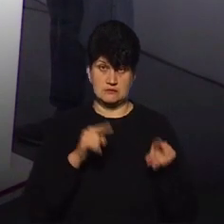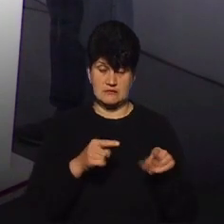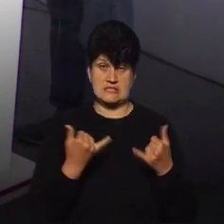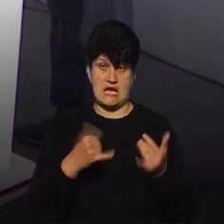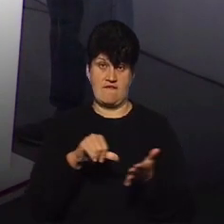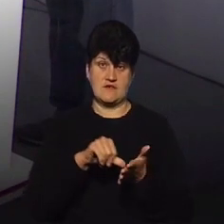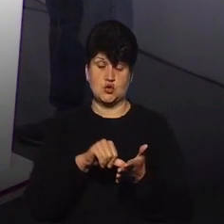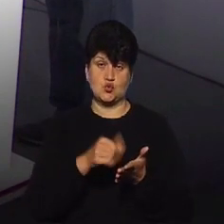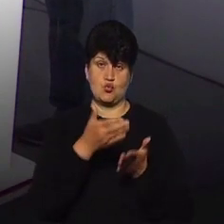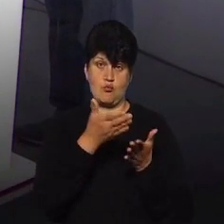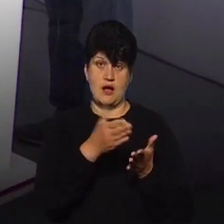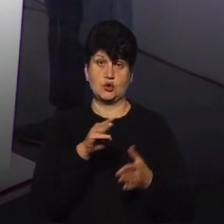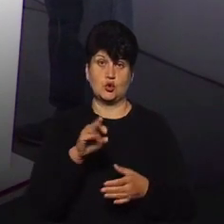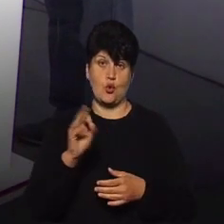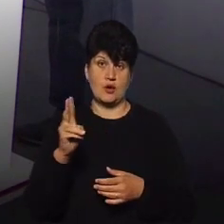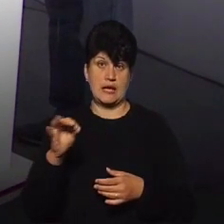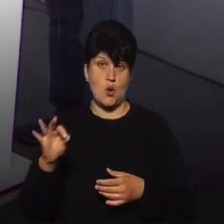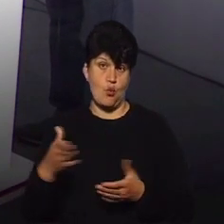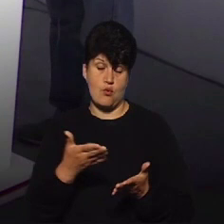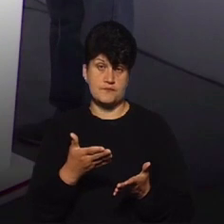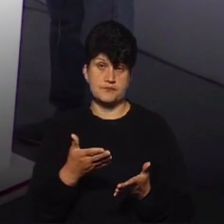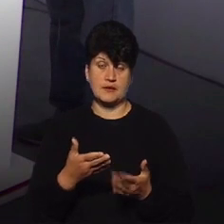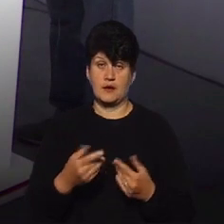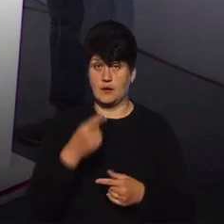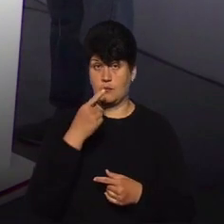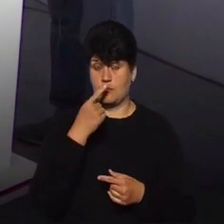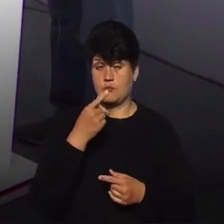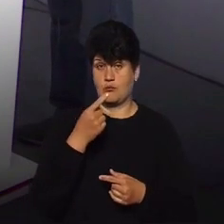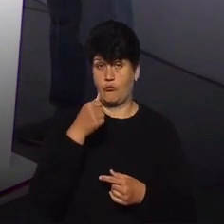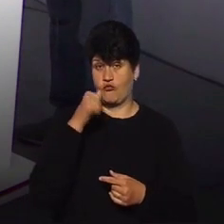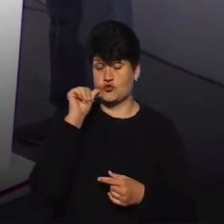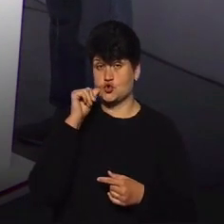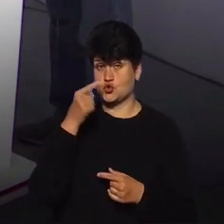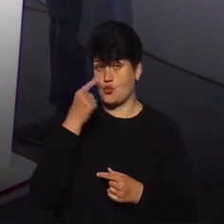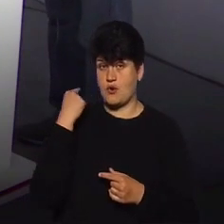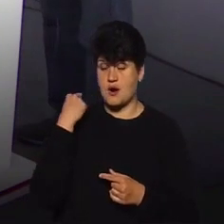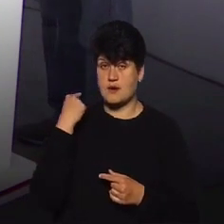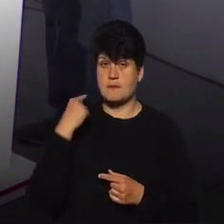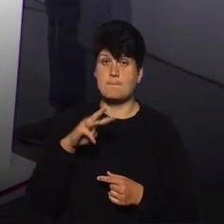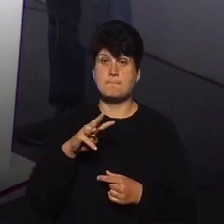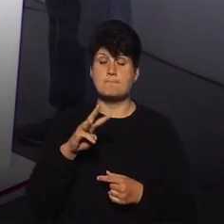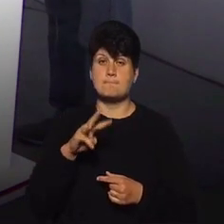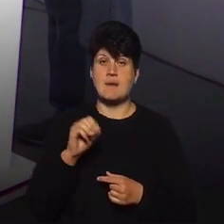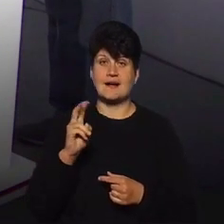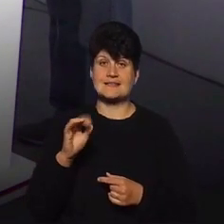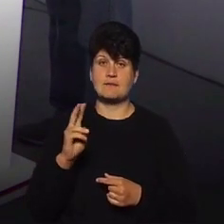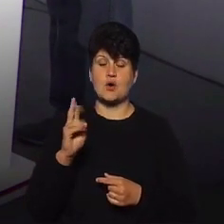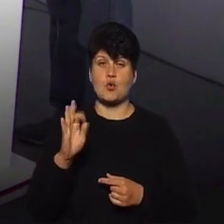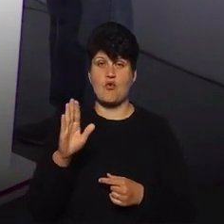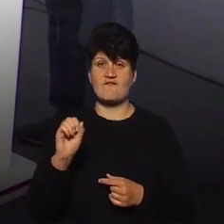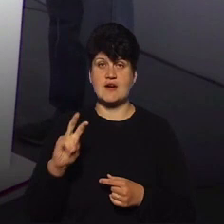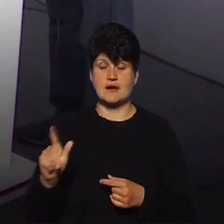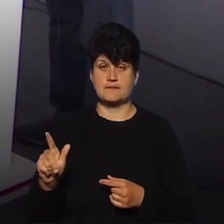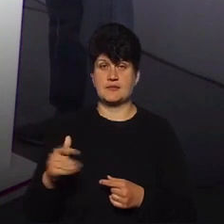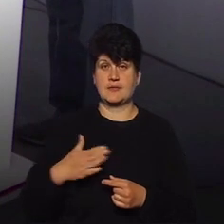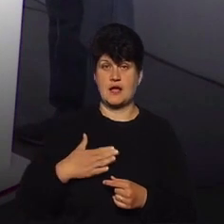в Токіо на Паралімпійських іграх. І от буквально вчора Максим Коваль, наш